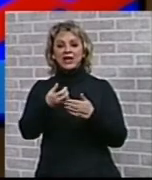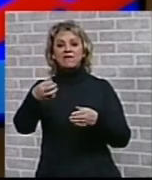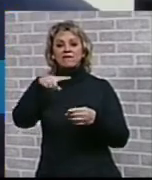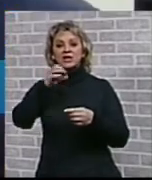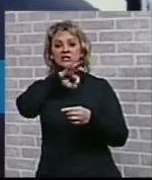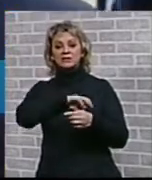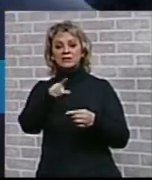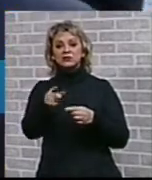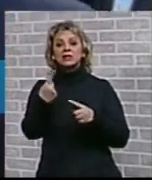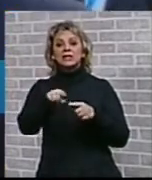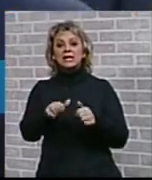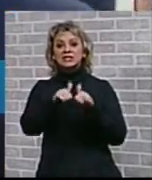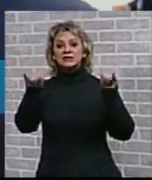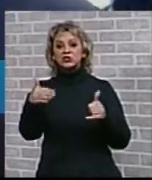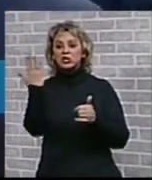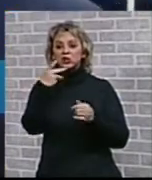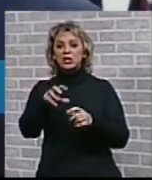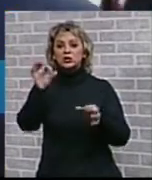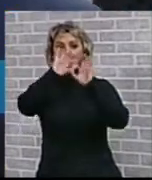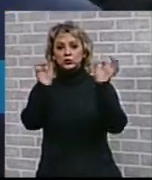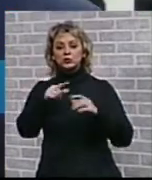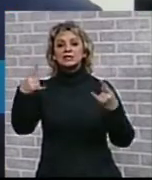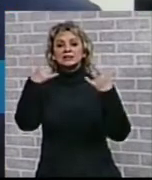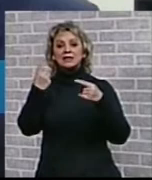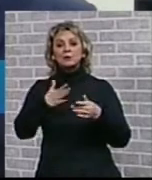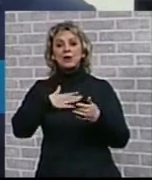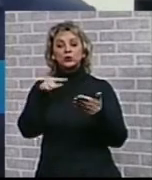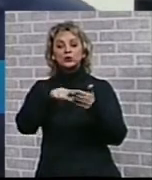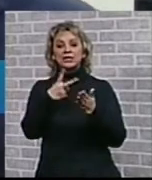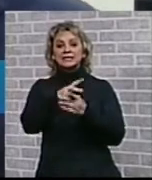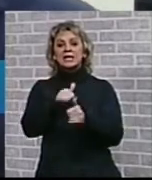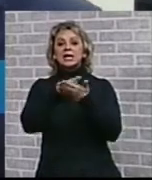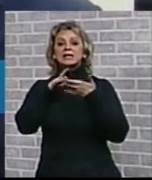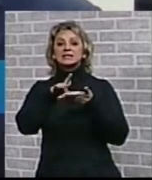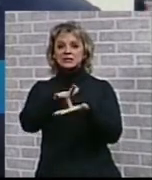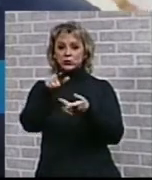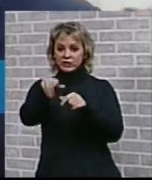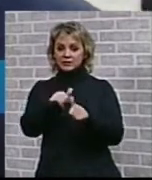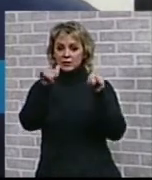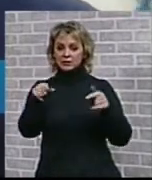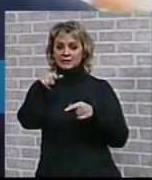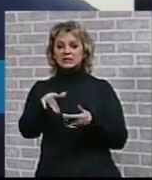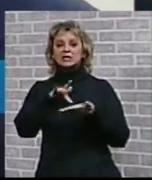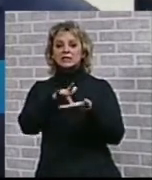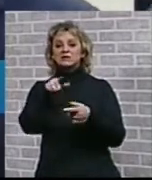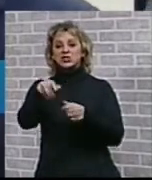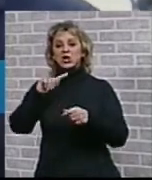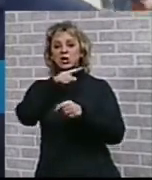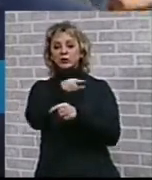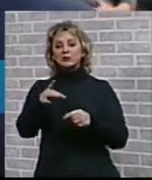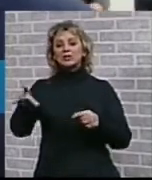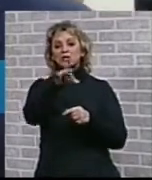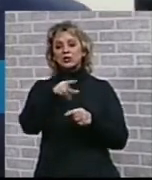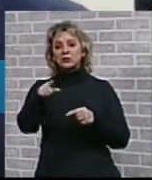не только с точки зрения развития киноискусства, телевидения, но и с точки зрения развития туризма, с точки зрения развития экономики региона